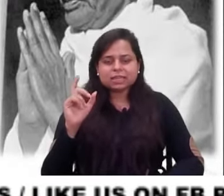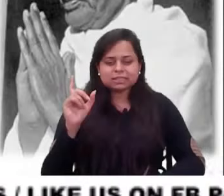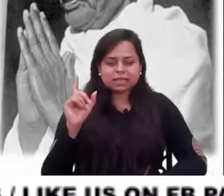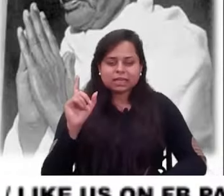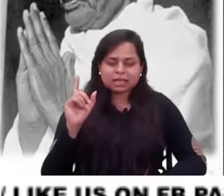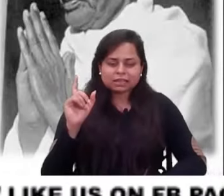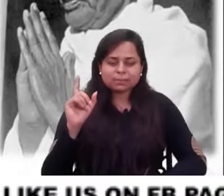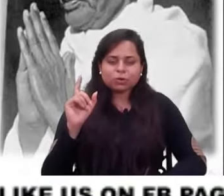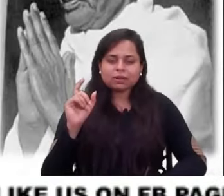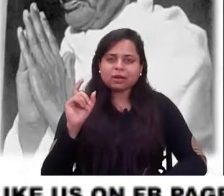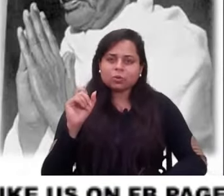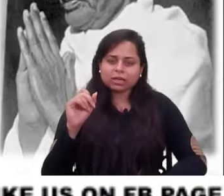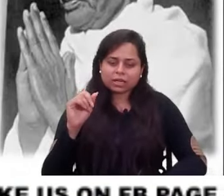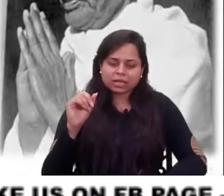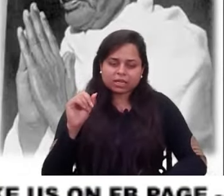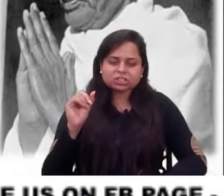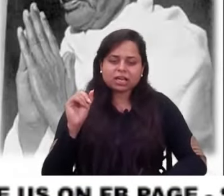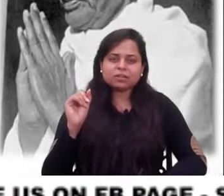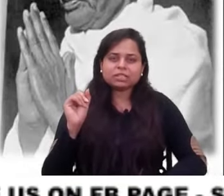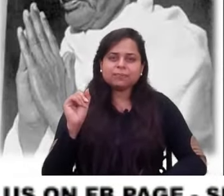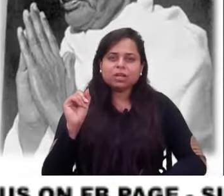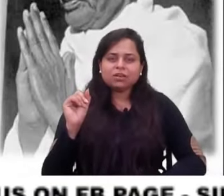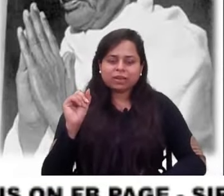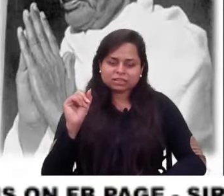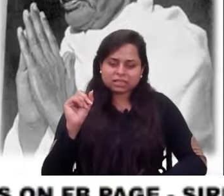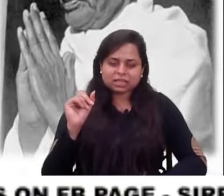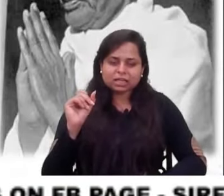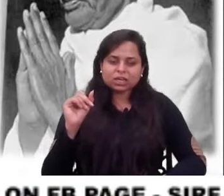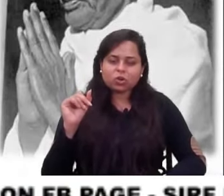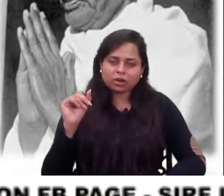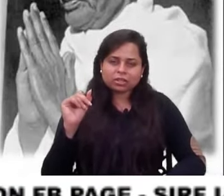लैंग्वेज लैंग्वेज